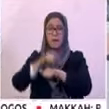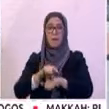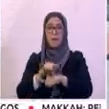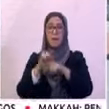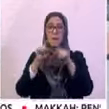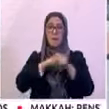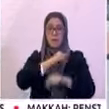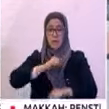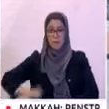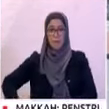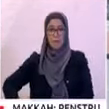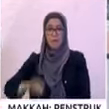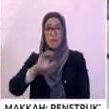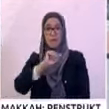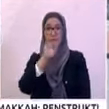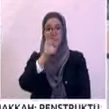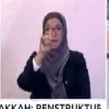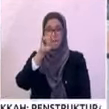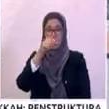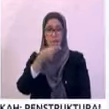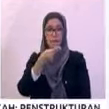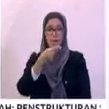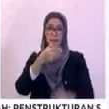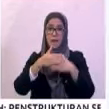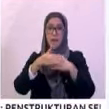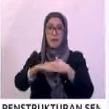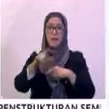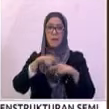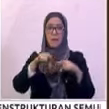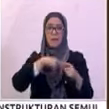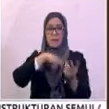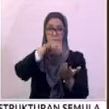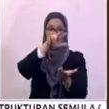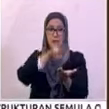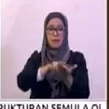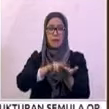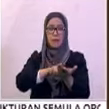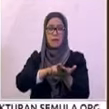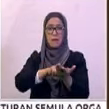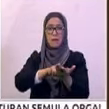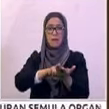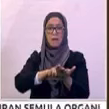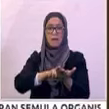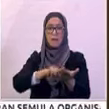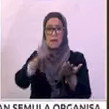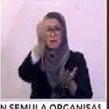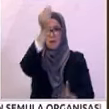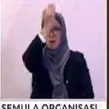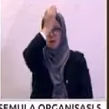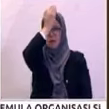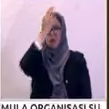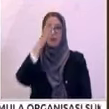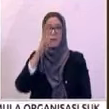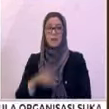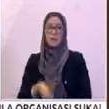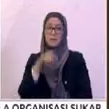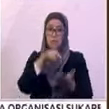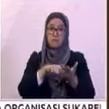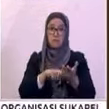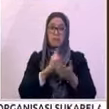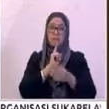ditabalkan sebagai Yang di-Pertuan Agong ke-16 pada 30 Julai lalu. Ini adalah satu tradisi yang